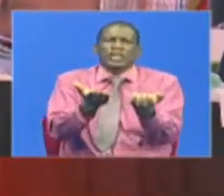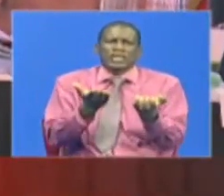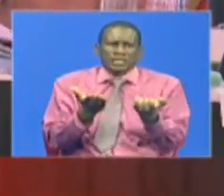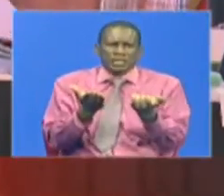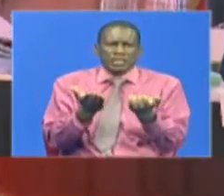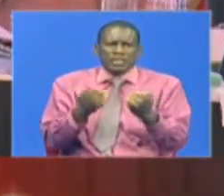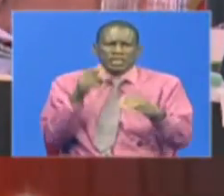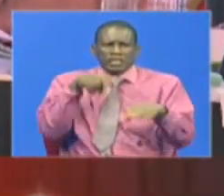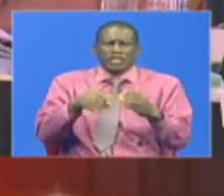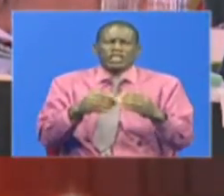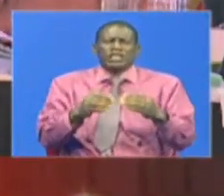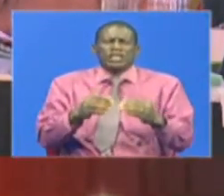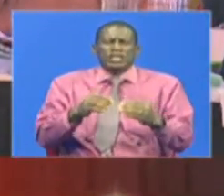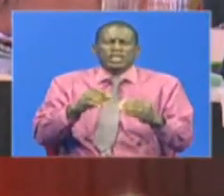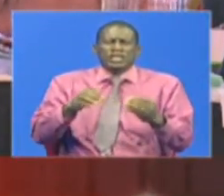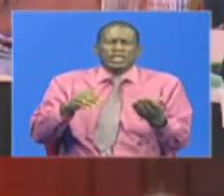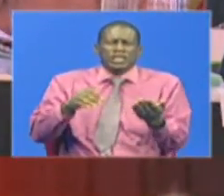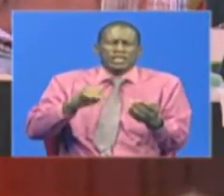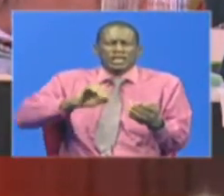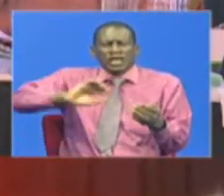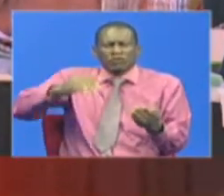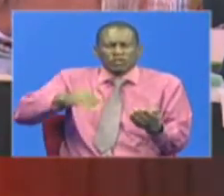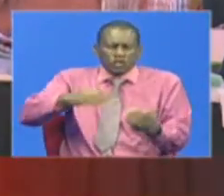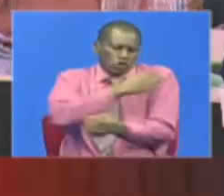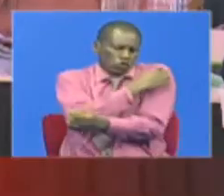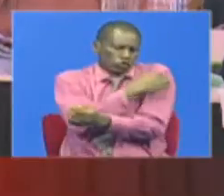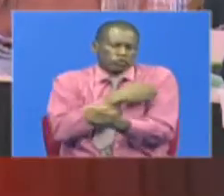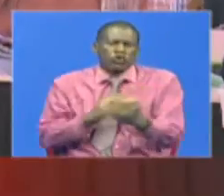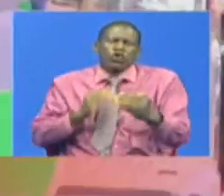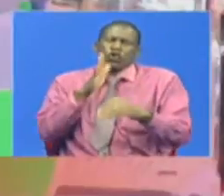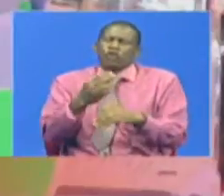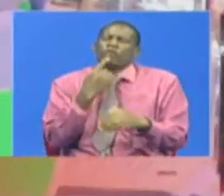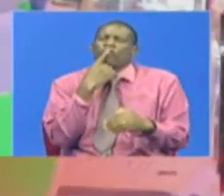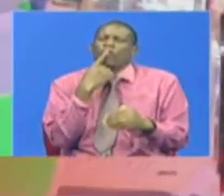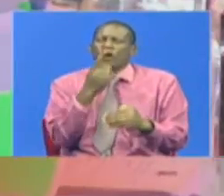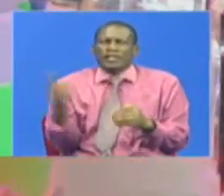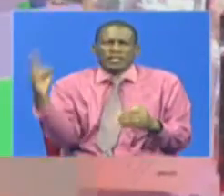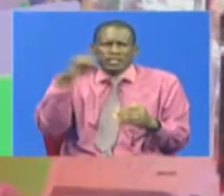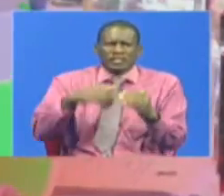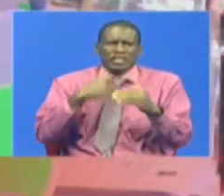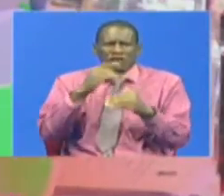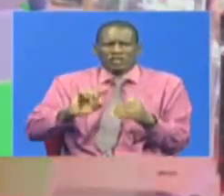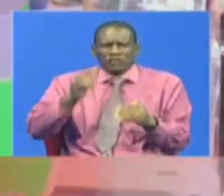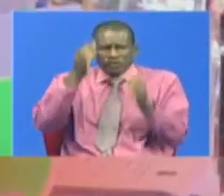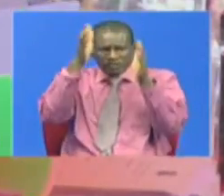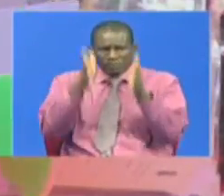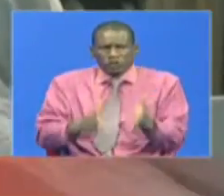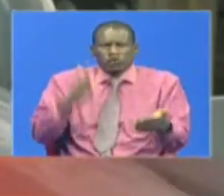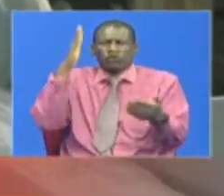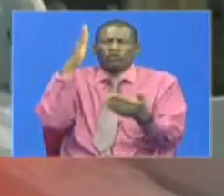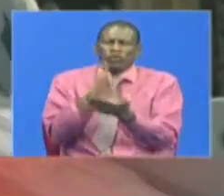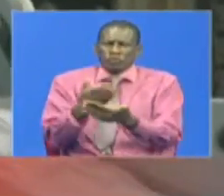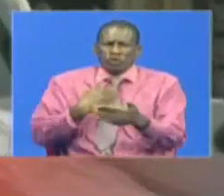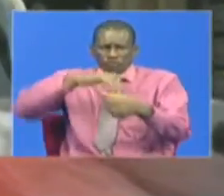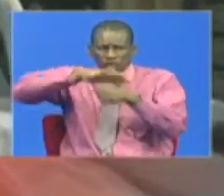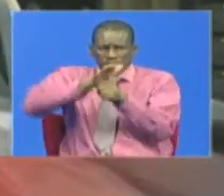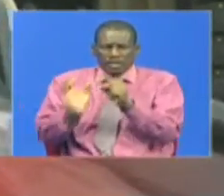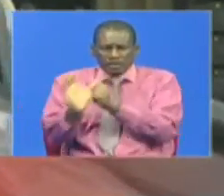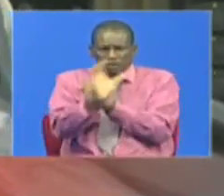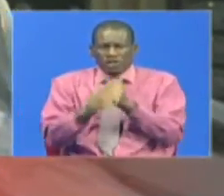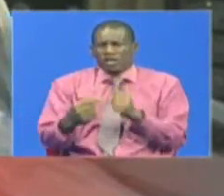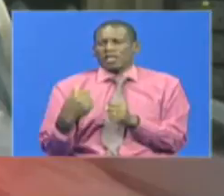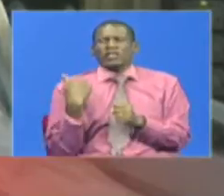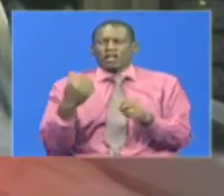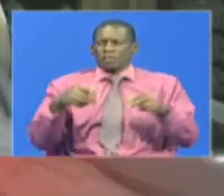katika hospitali kuu za kaunti. Zaidi ya siku 100 baada ya kisa cha kwanza kuripotiwa nchini, idadi ya maambukizi